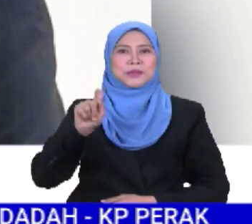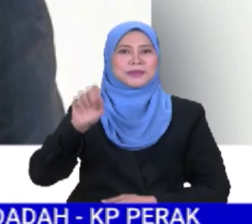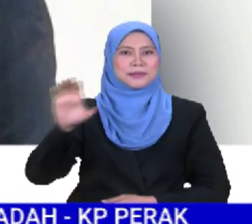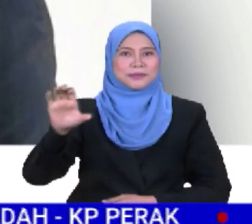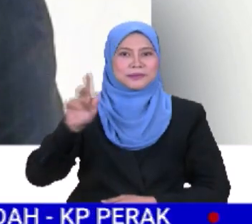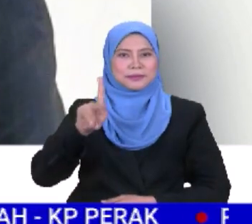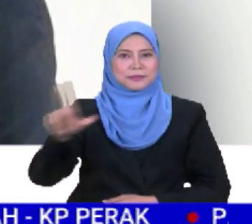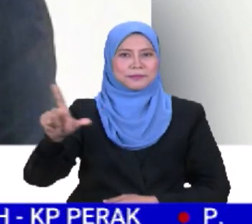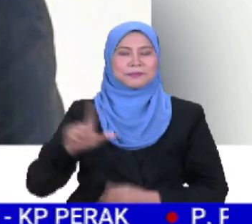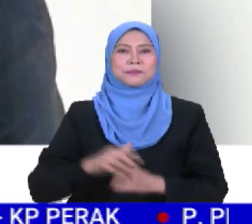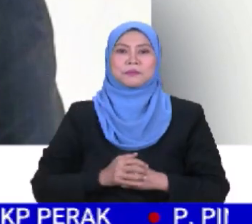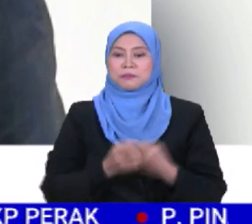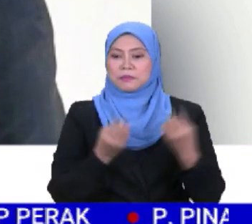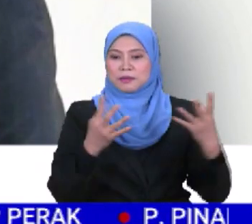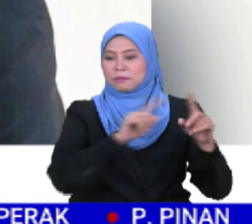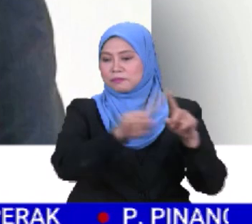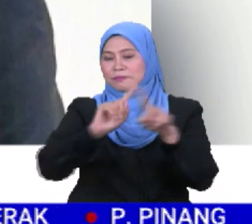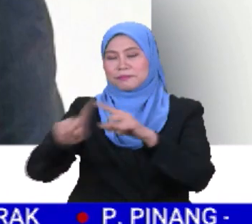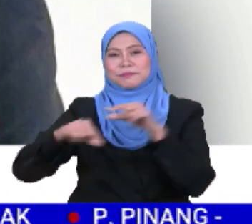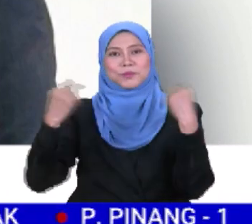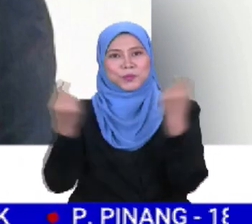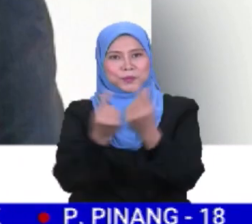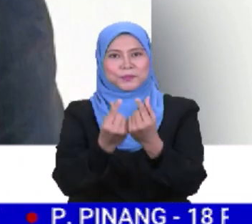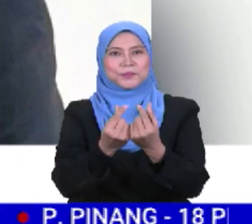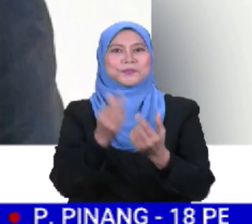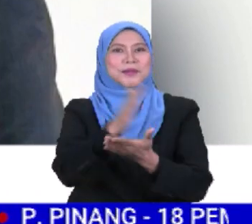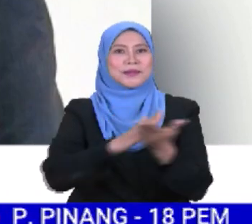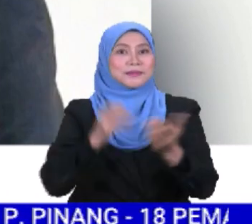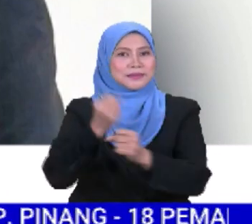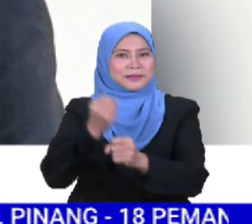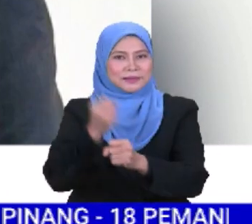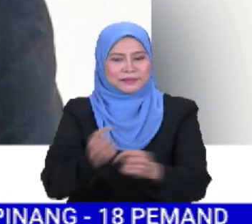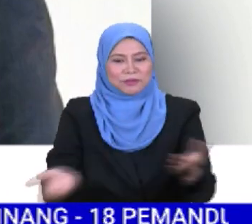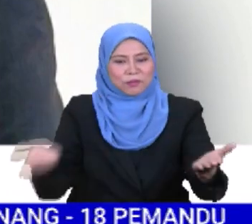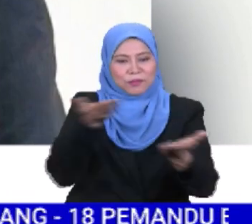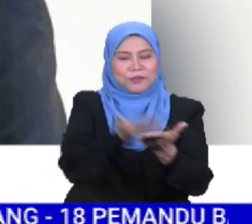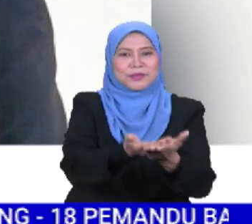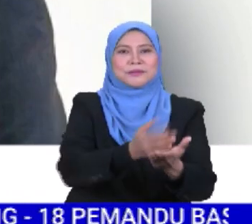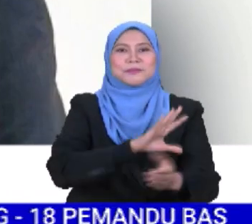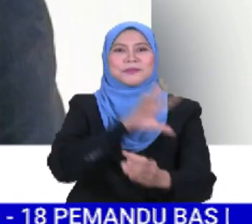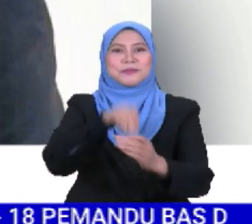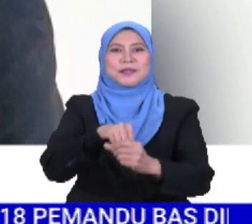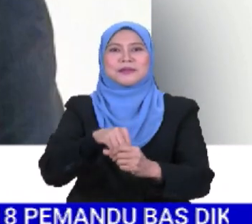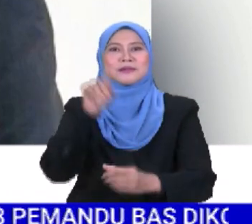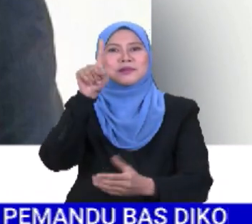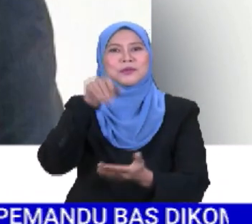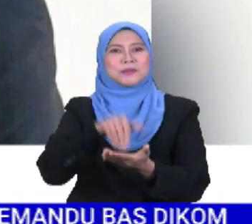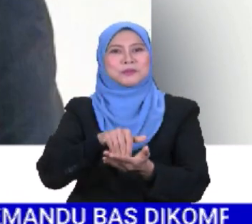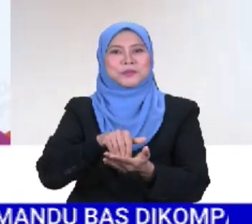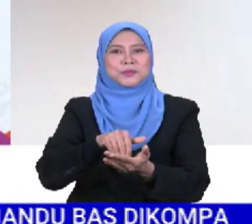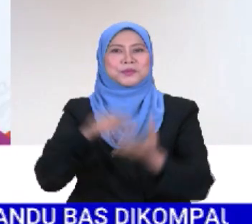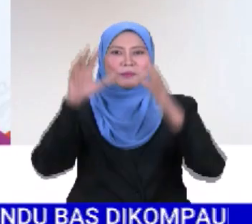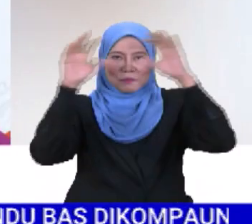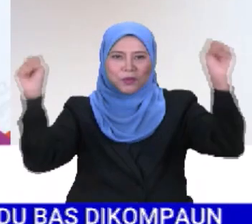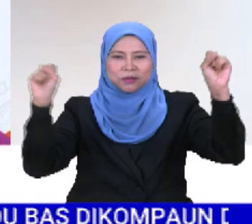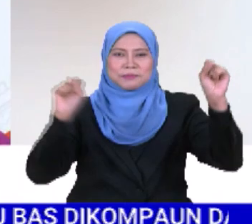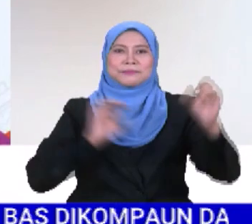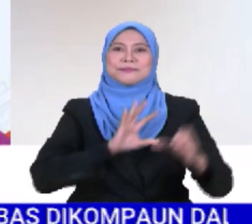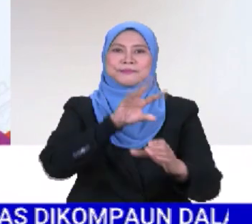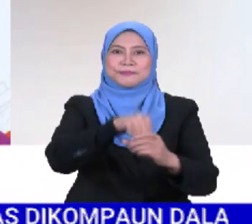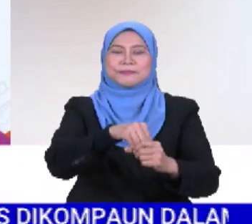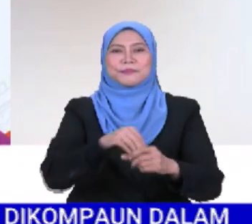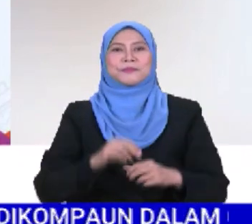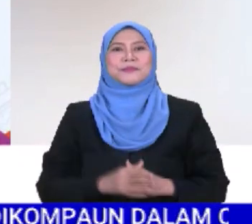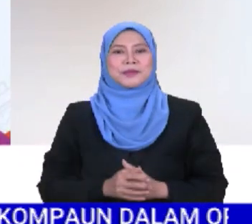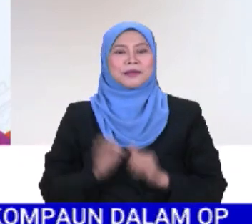Kuala Lumpur. Pelbagai kategori dan sektor pekerjaan ditawarkan dengan pelibatan kira-kira 1,000 majikan. Expo